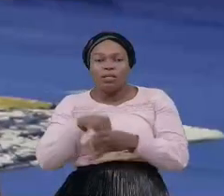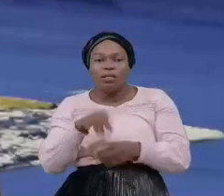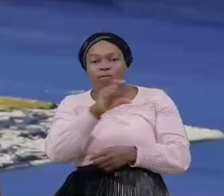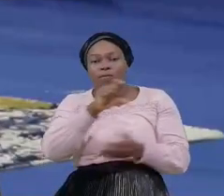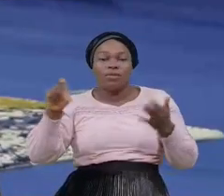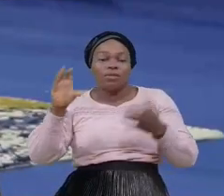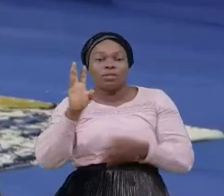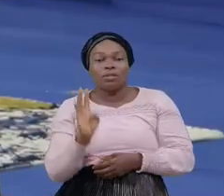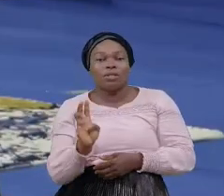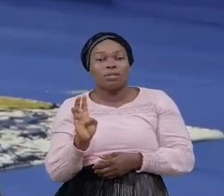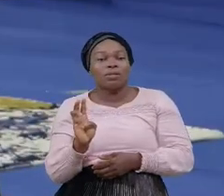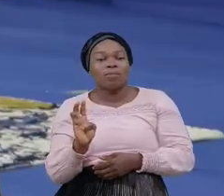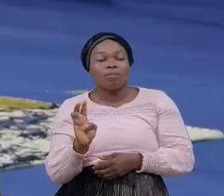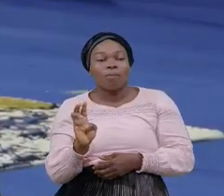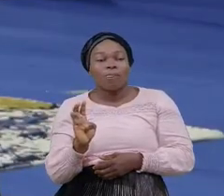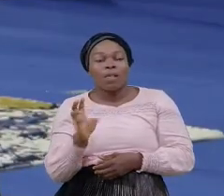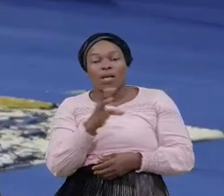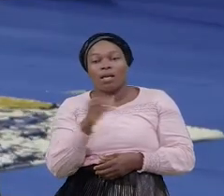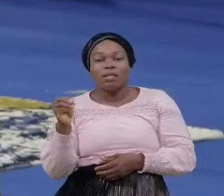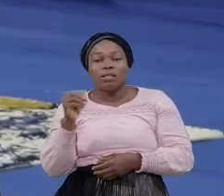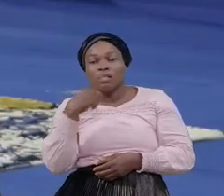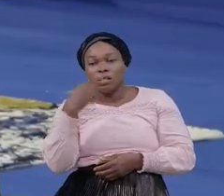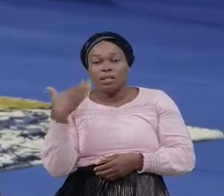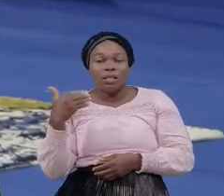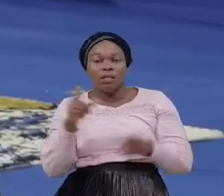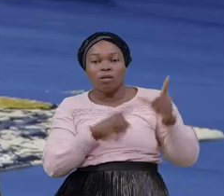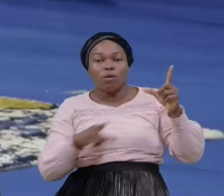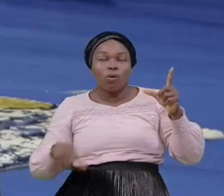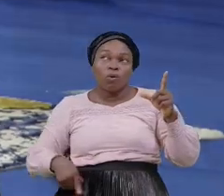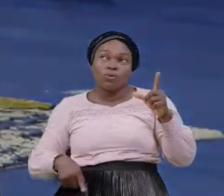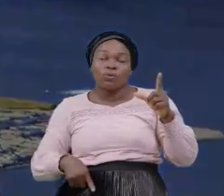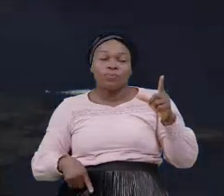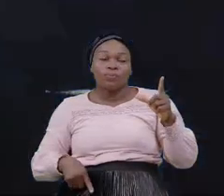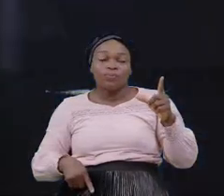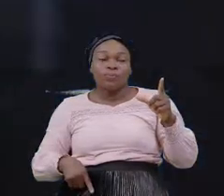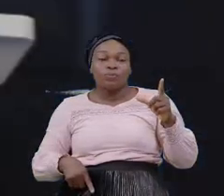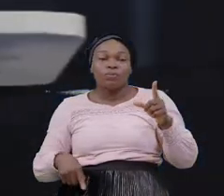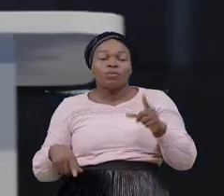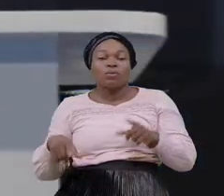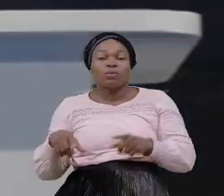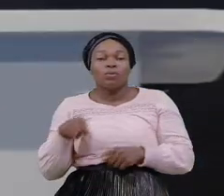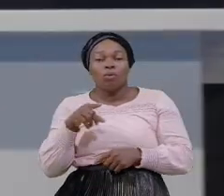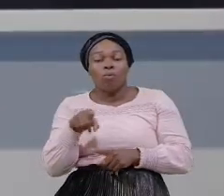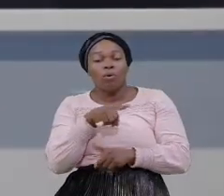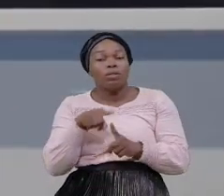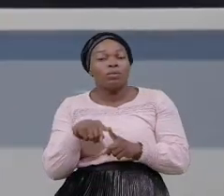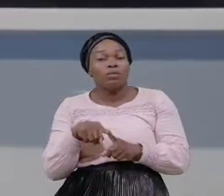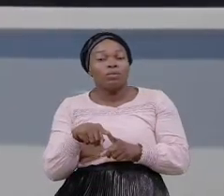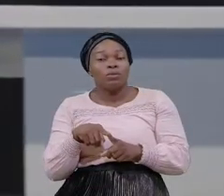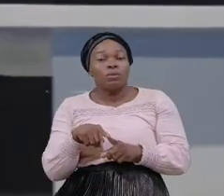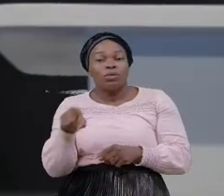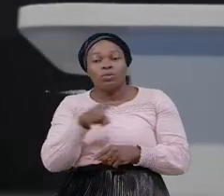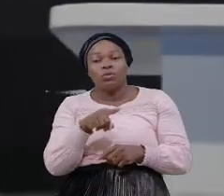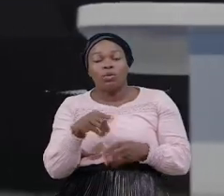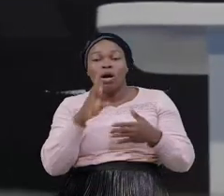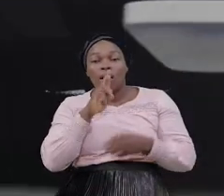verset 6, le priant et disant, « Seigneur, lorsque vous êtes un